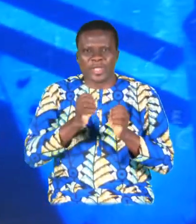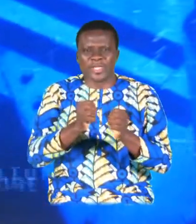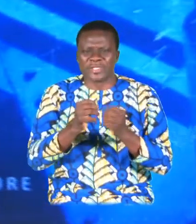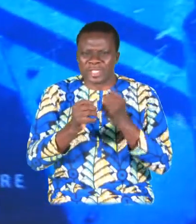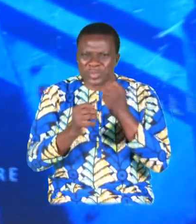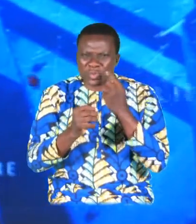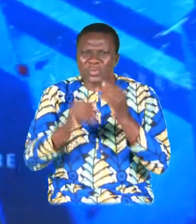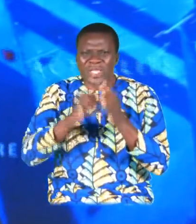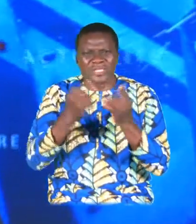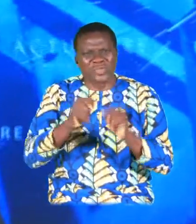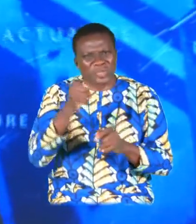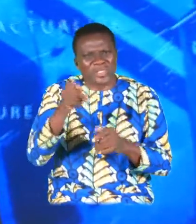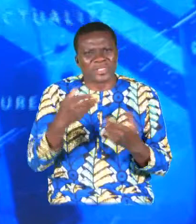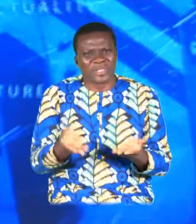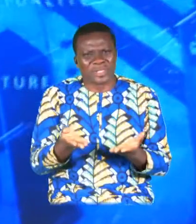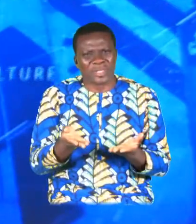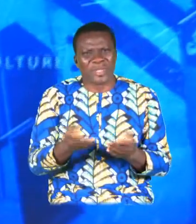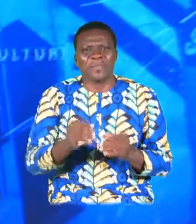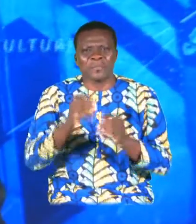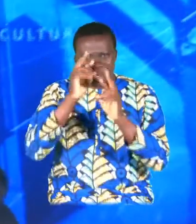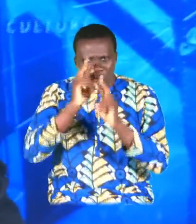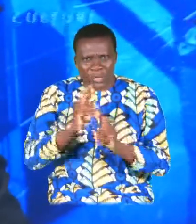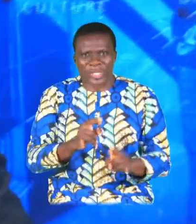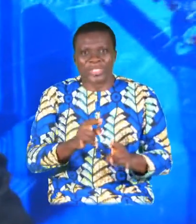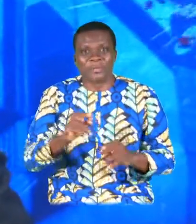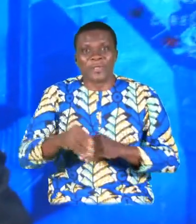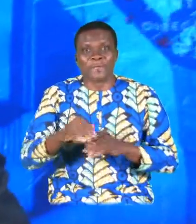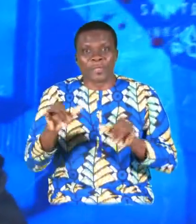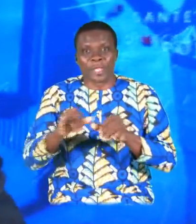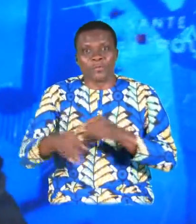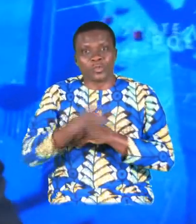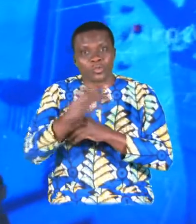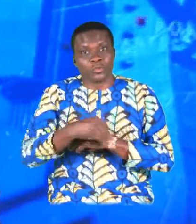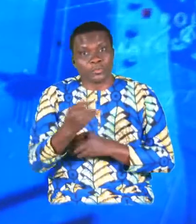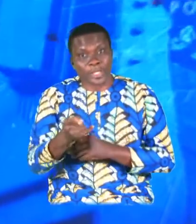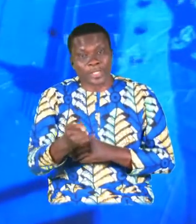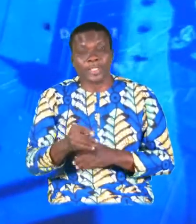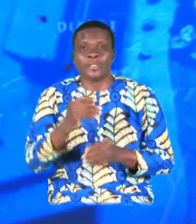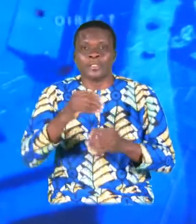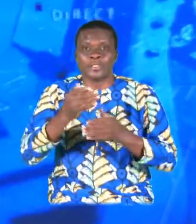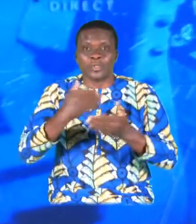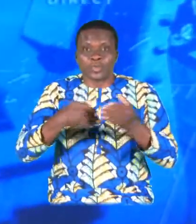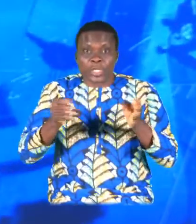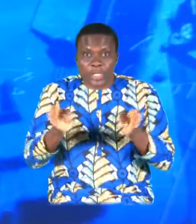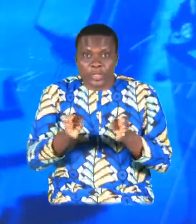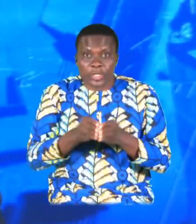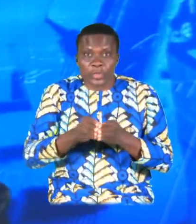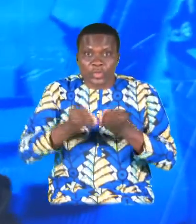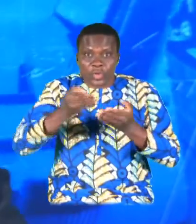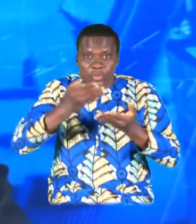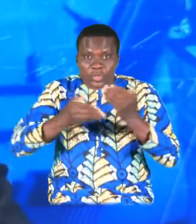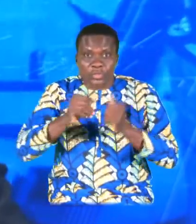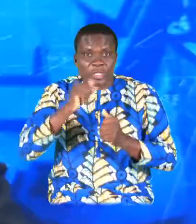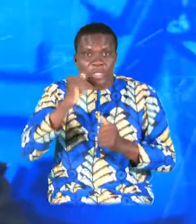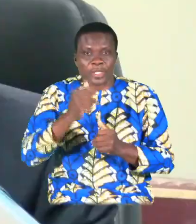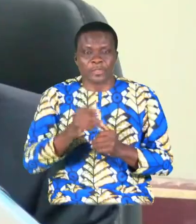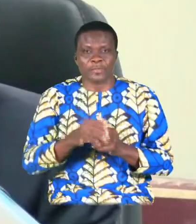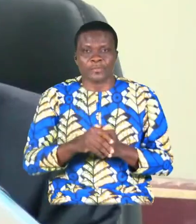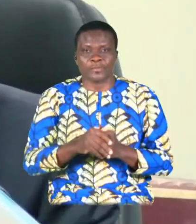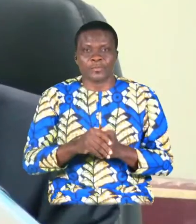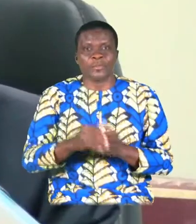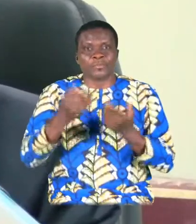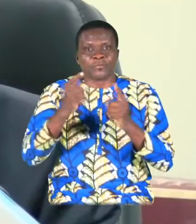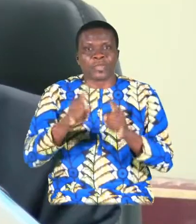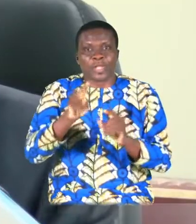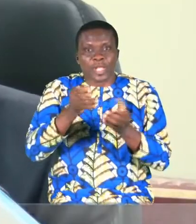passe au niveau des cultes en termes de respect des mesures barrières. C'était au détour d'une séance tenue hier à Cotonou.